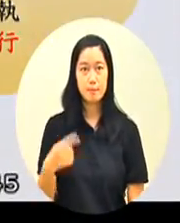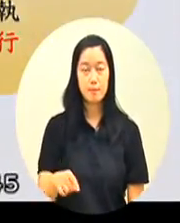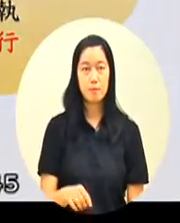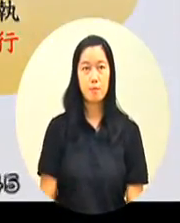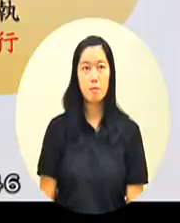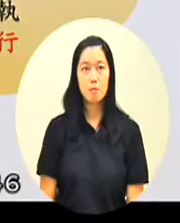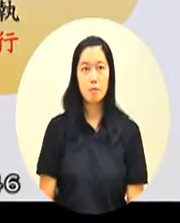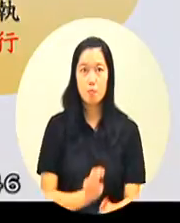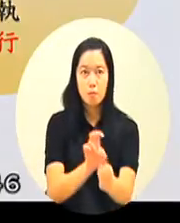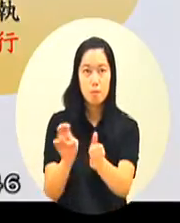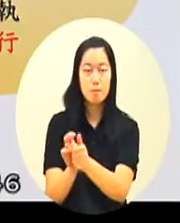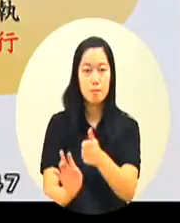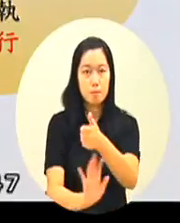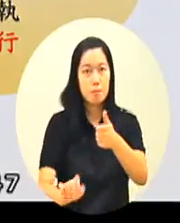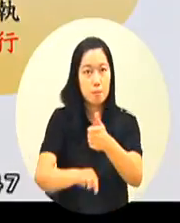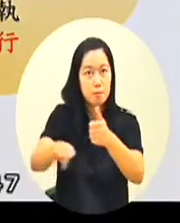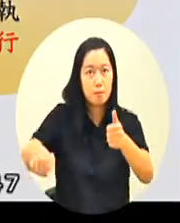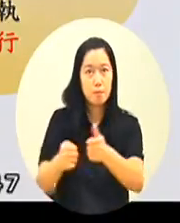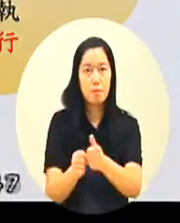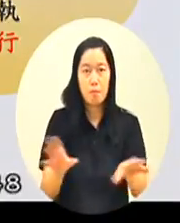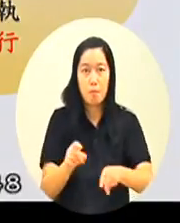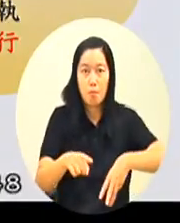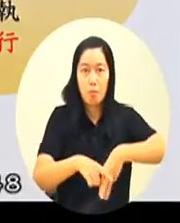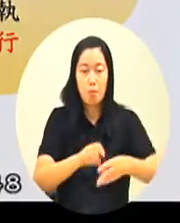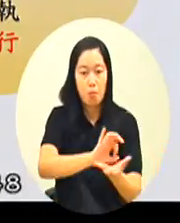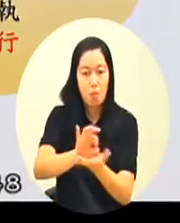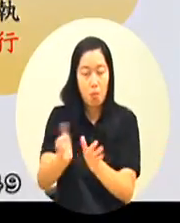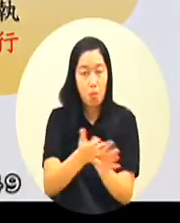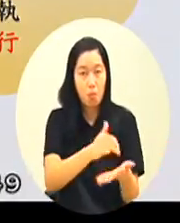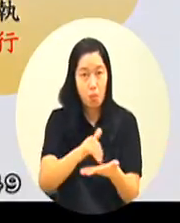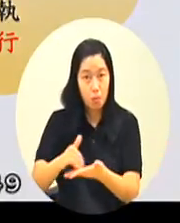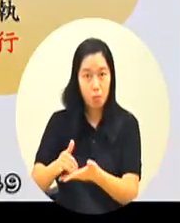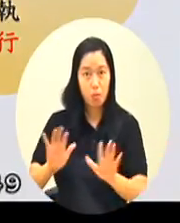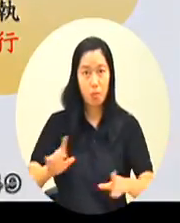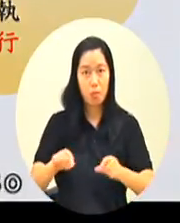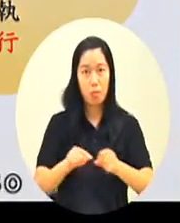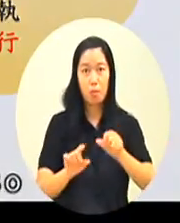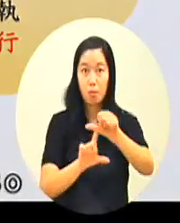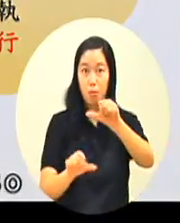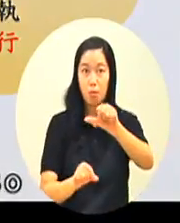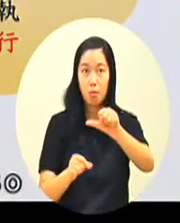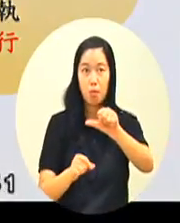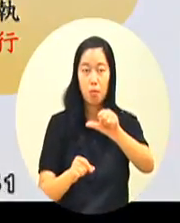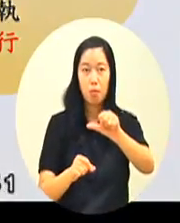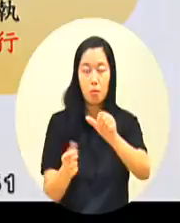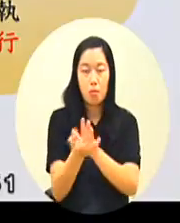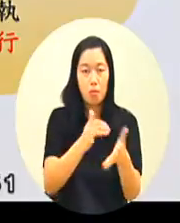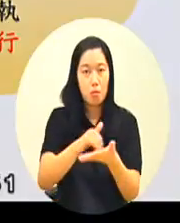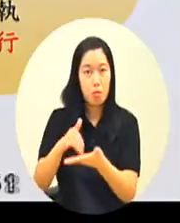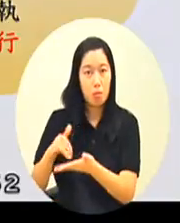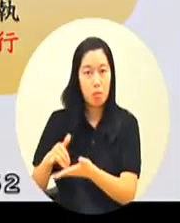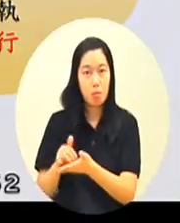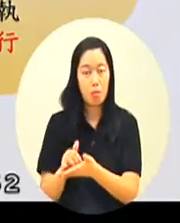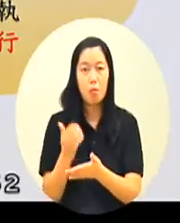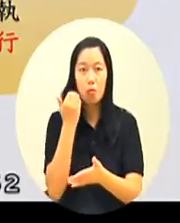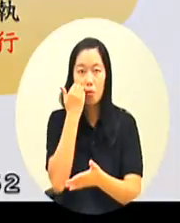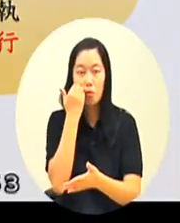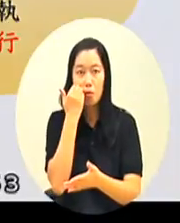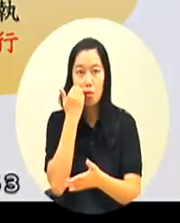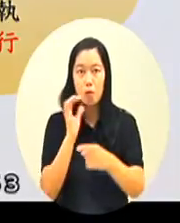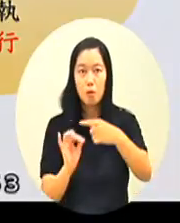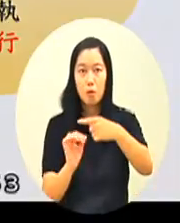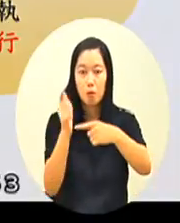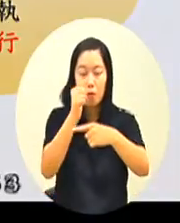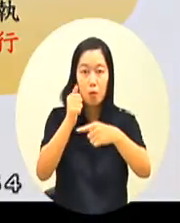机关执行资本支出预算，那我们在今年5月已经将预估执行率未达90%的机